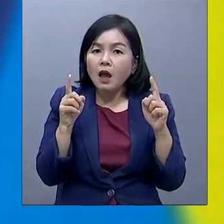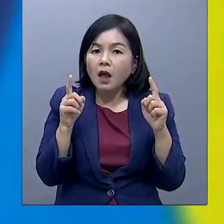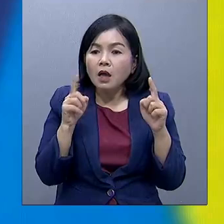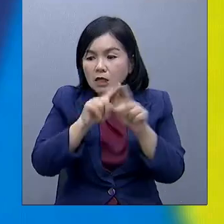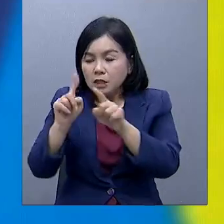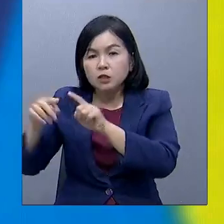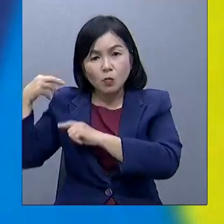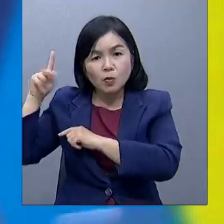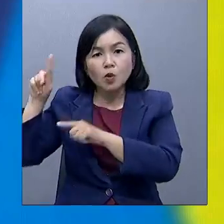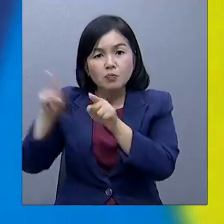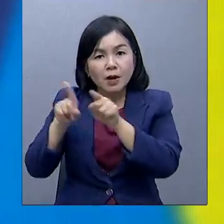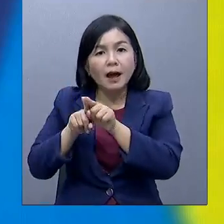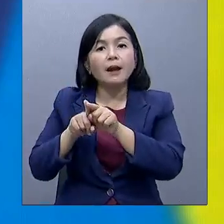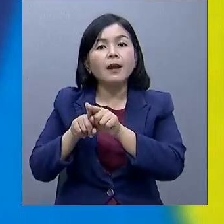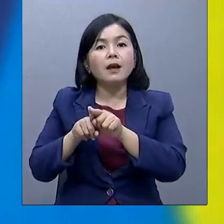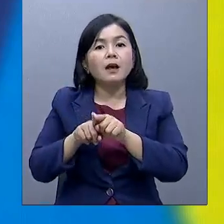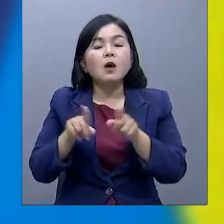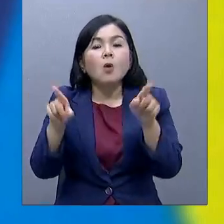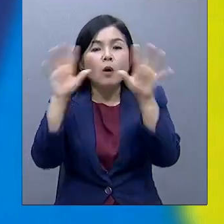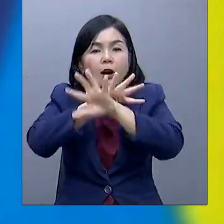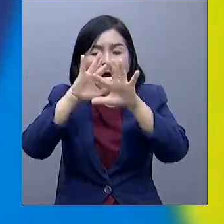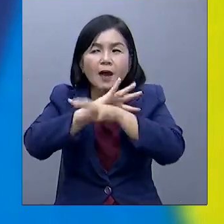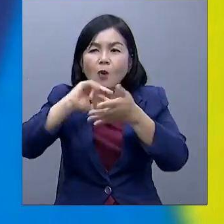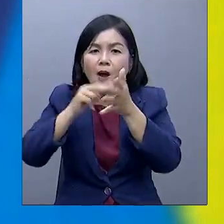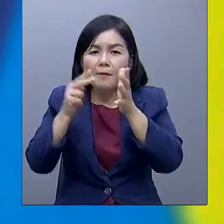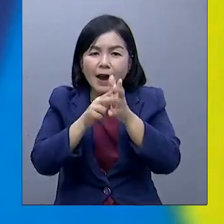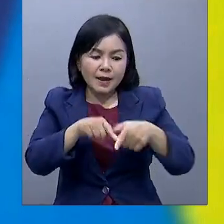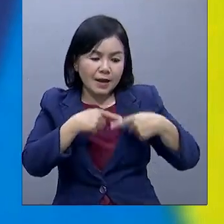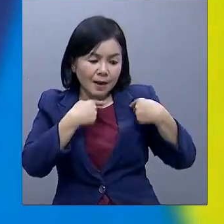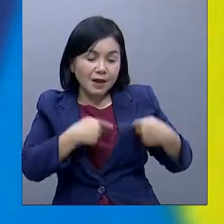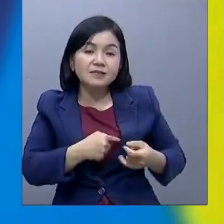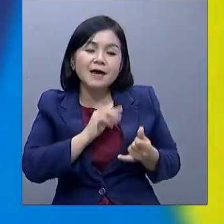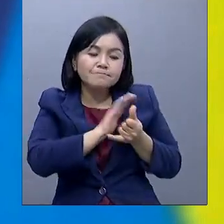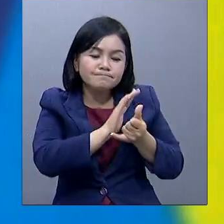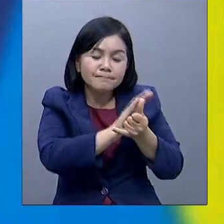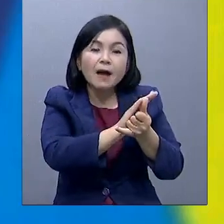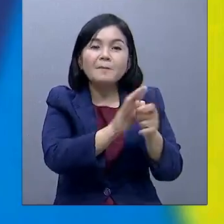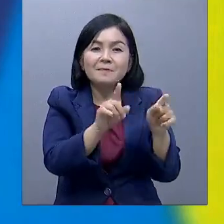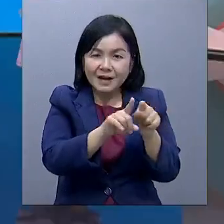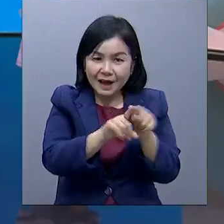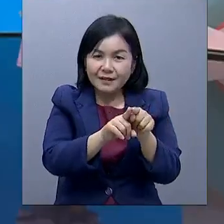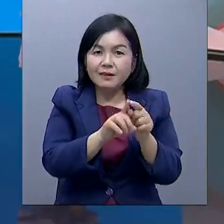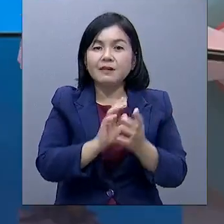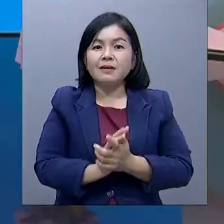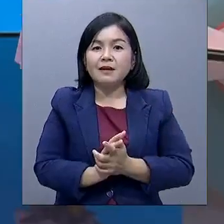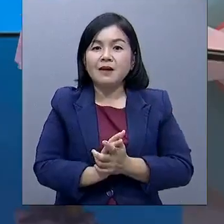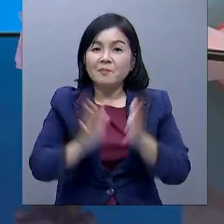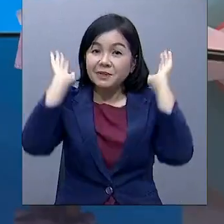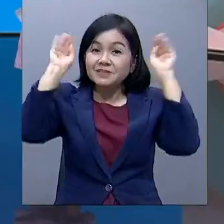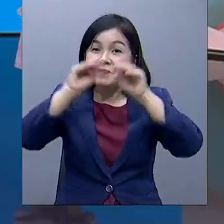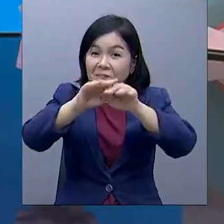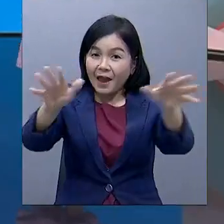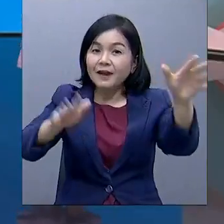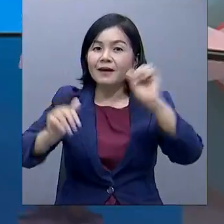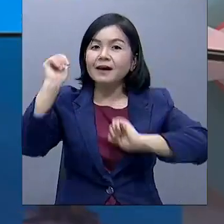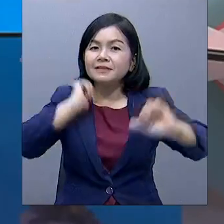ยจะเป็นการให้กำลังใจในเร ื่อง ก็เป็นละครฟีลกู๊ดอีกเรื่องนึงเลย ใช่ค่ะนี่สวยงามมาทุกคนเอาฝากคุณผู้ชมหน่อยฝากคุณผู้ช